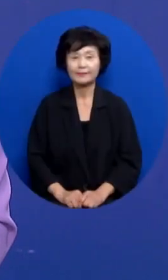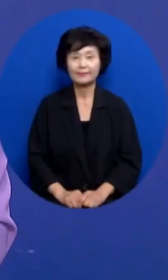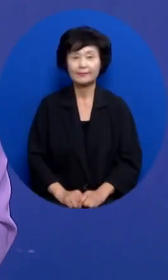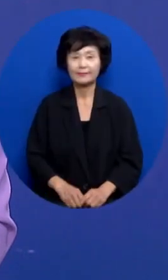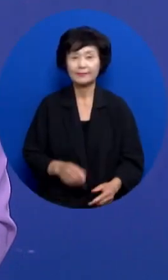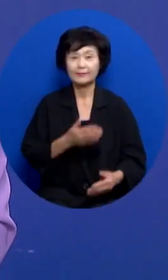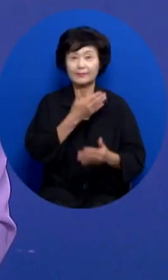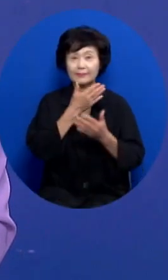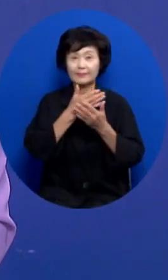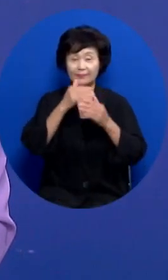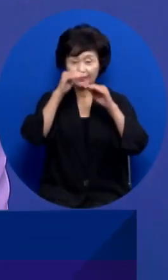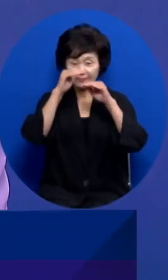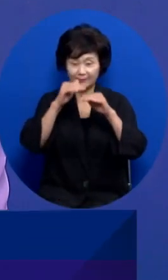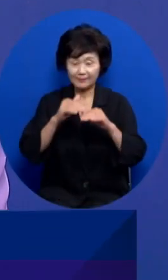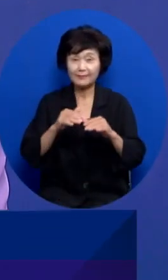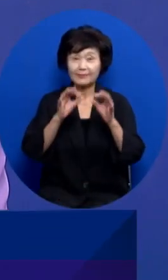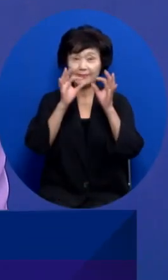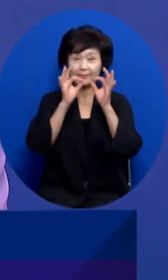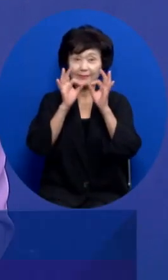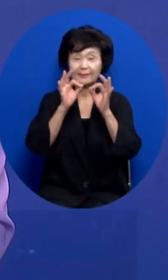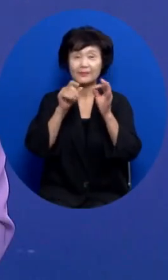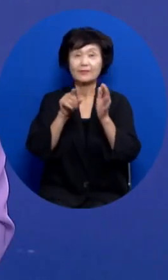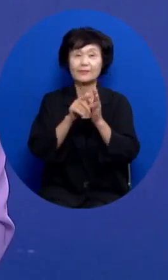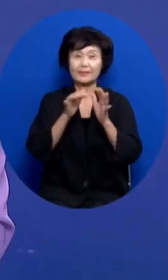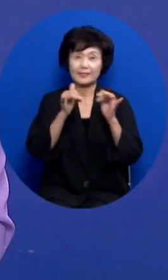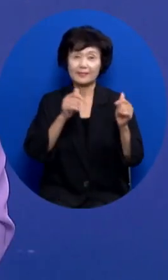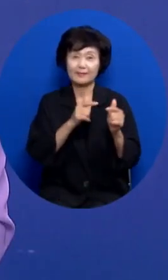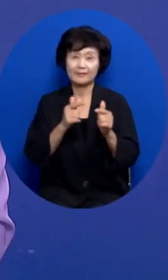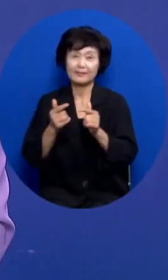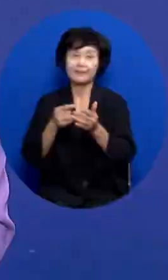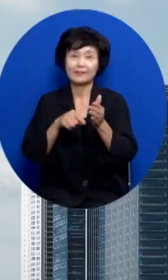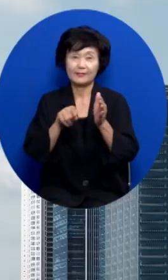주요 이슈를 살펴보는 소셜브리핑, 크리스천을 위한 세상복입니다.